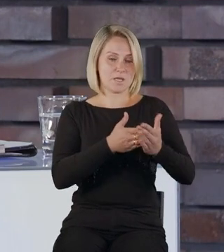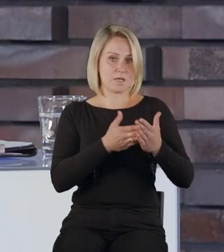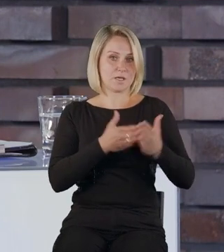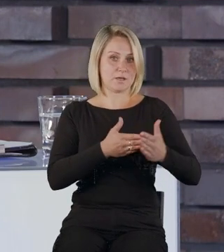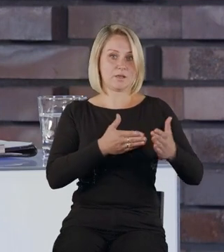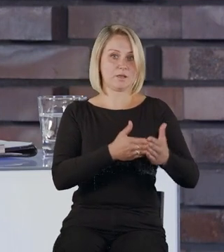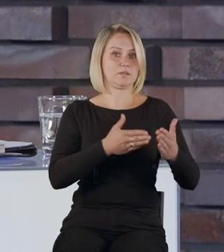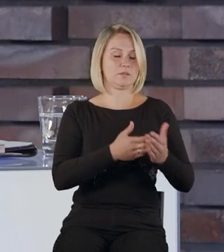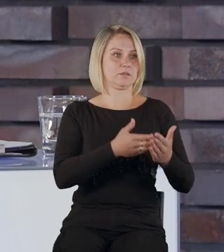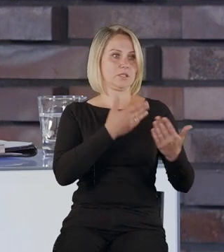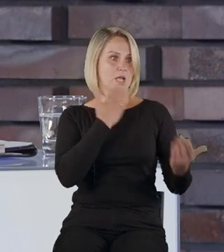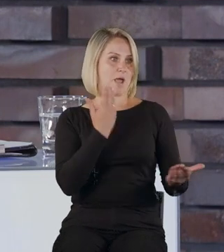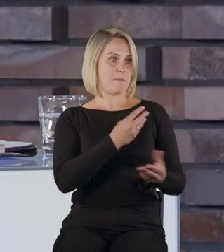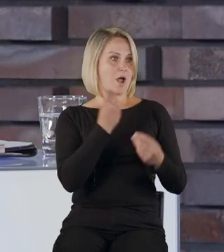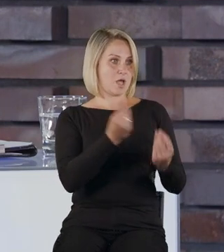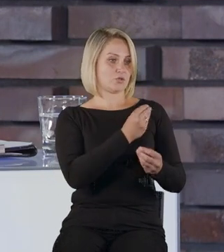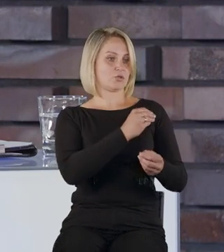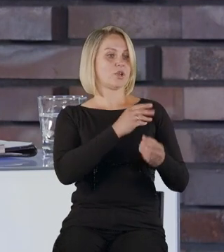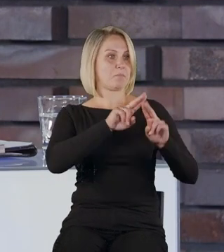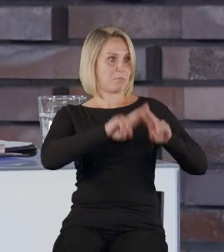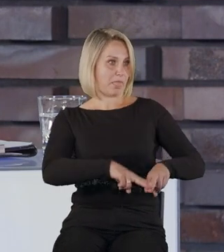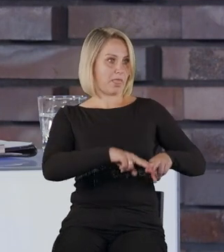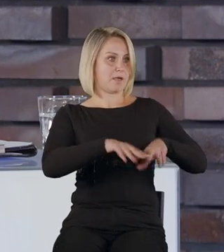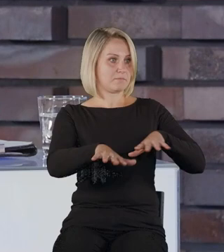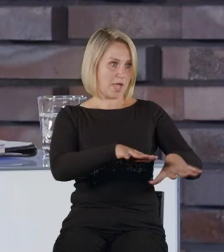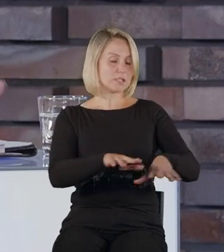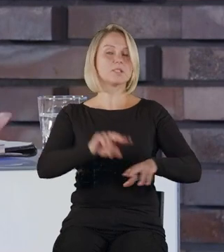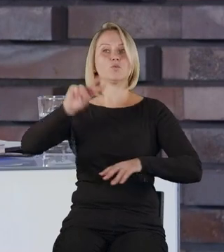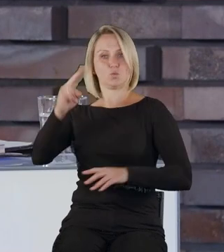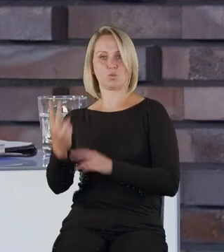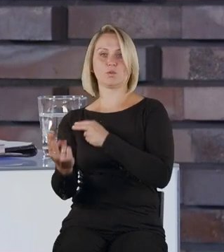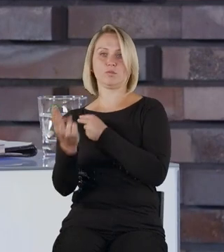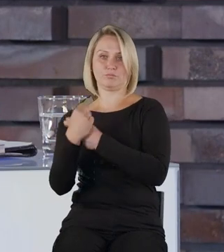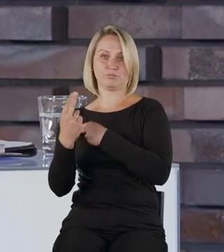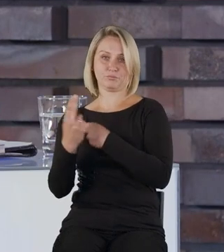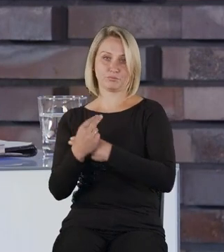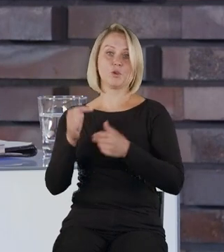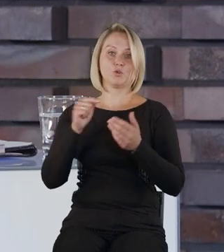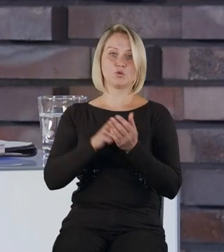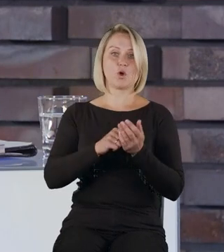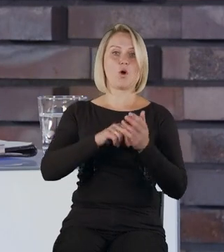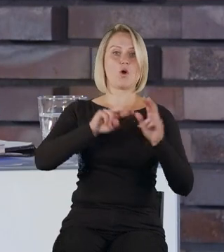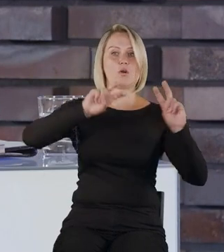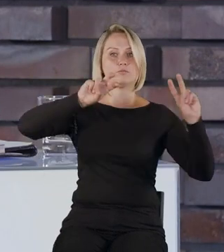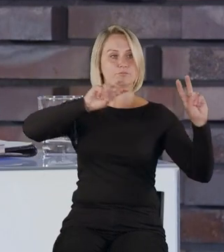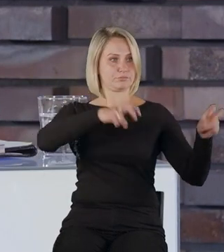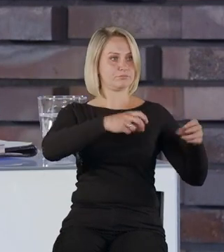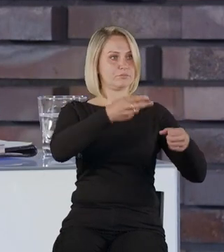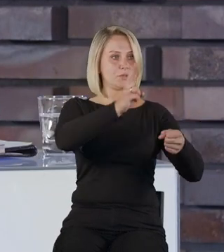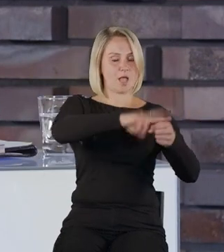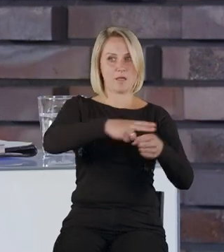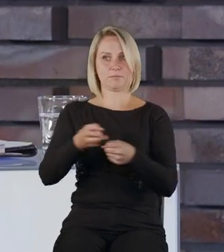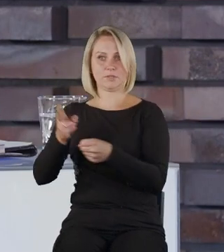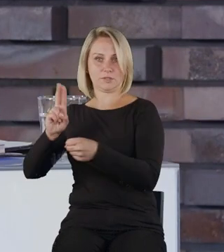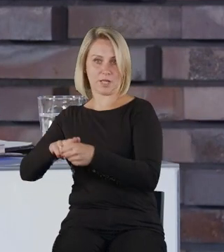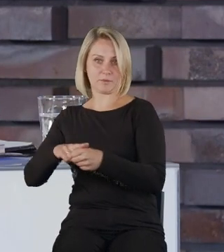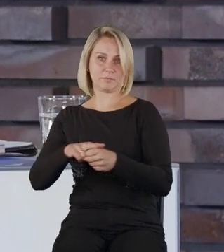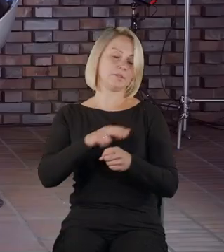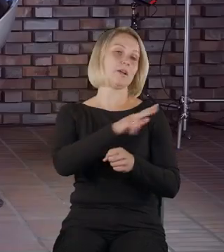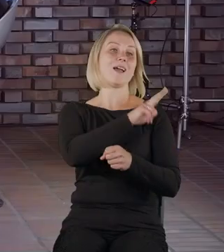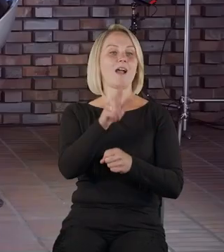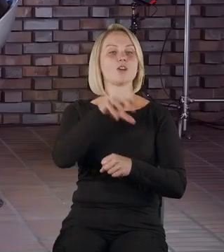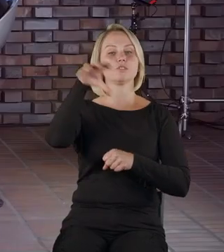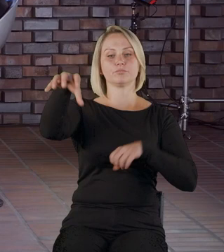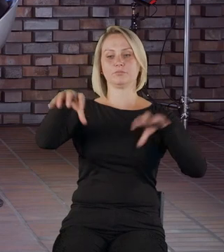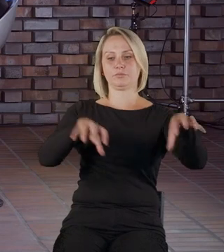zostały wypełnione. W ramach tych ramowych terminów, o których powiedziałam, każdy wydział,